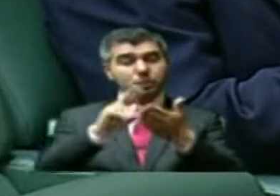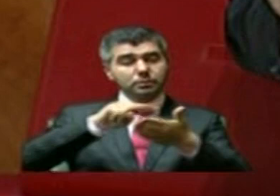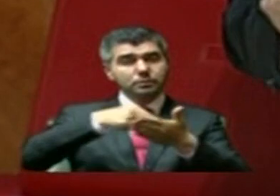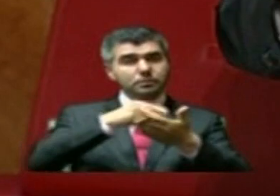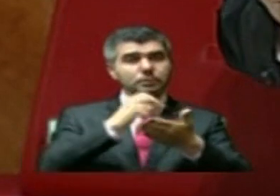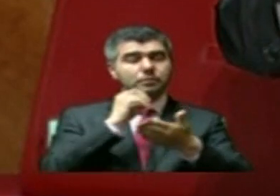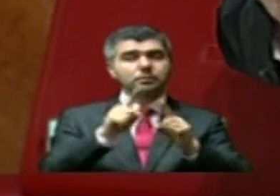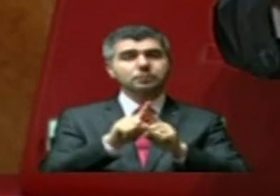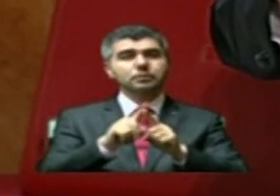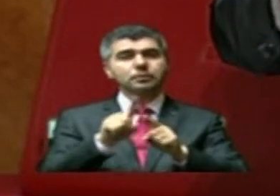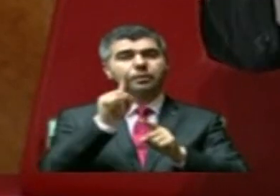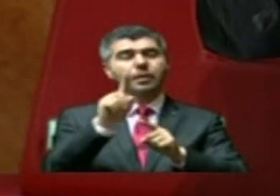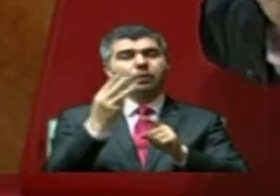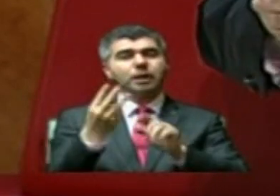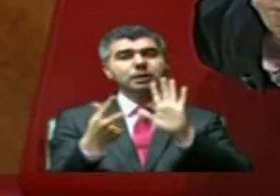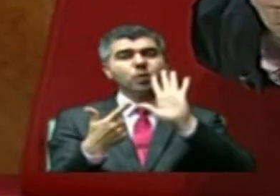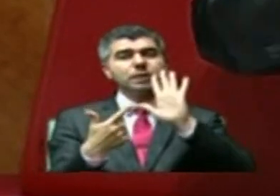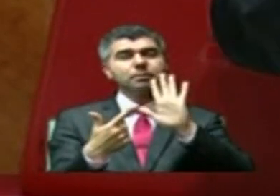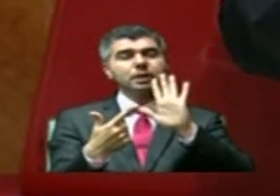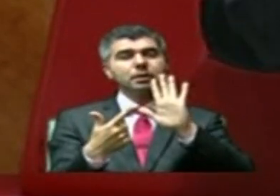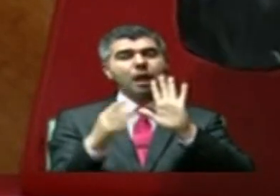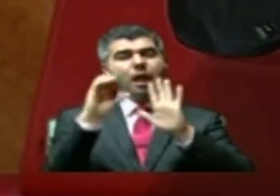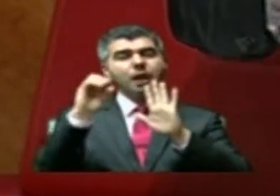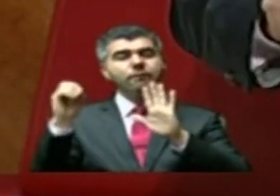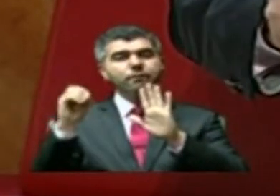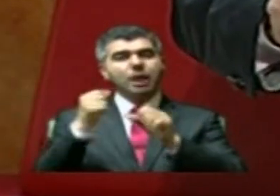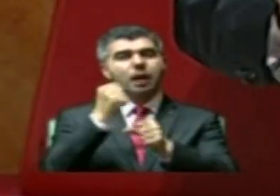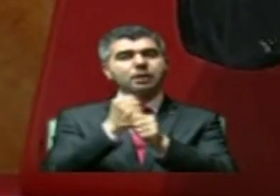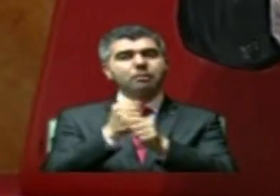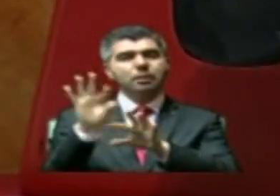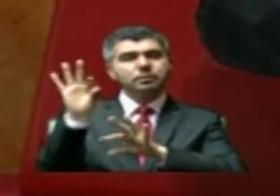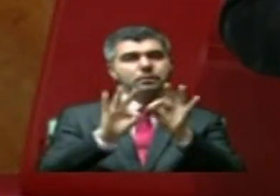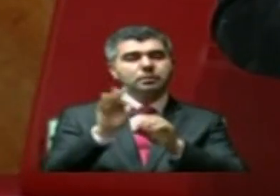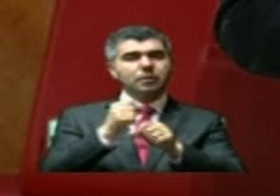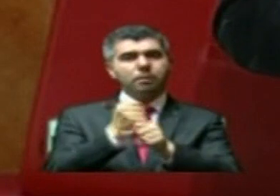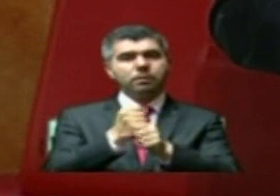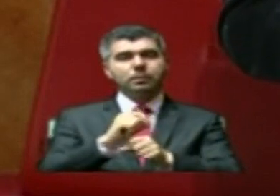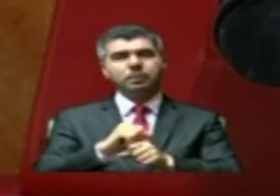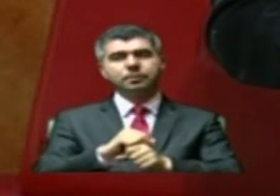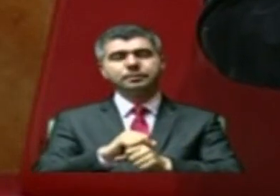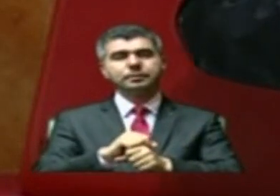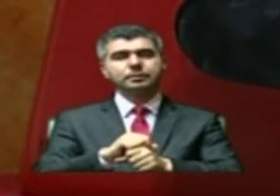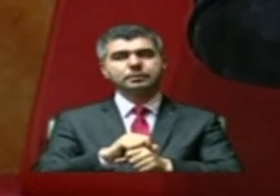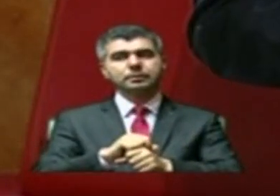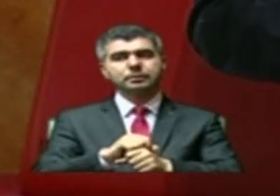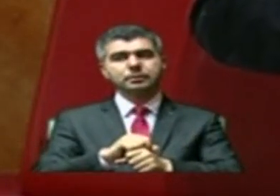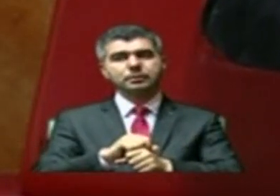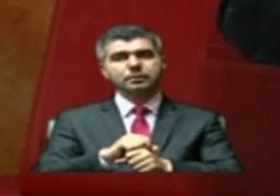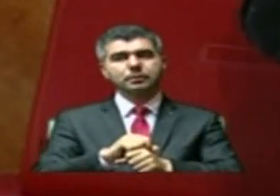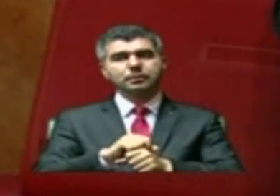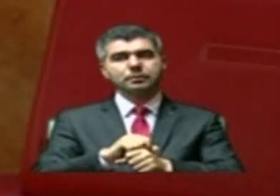تعطينا أزيد من 173 ألف منصب شغل، وعدد الأهداف بدأت تتحقق في قطاعات حيوية.